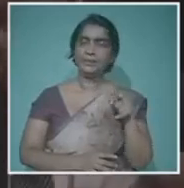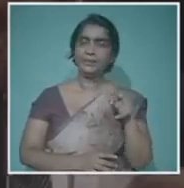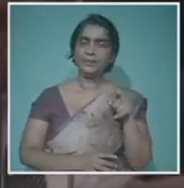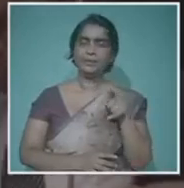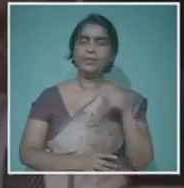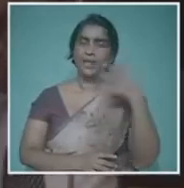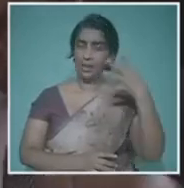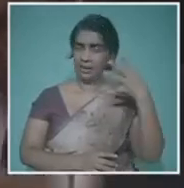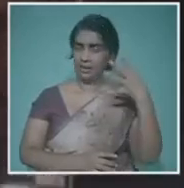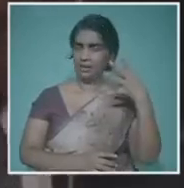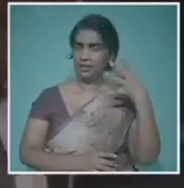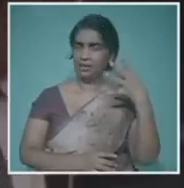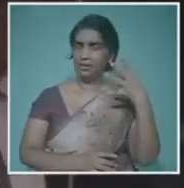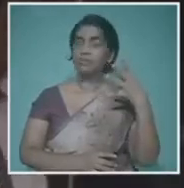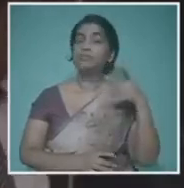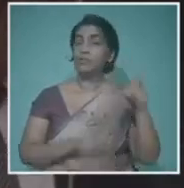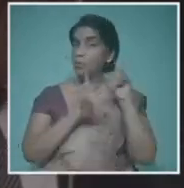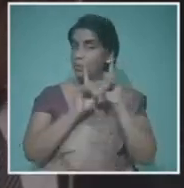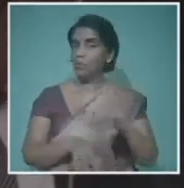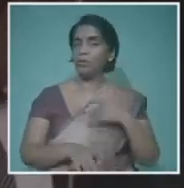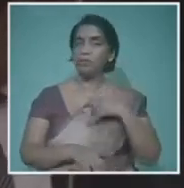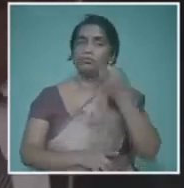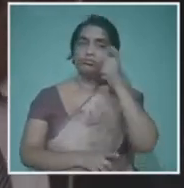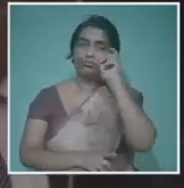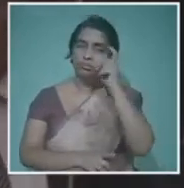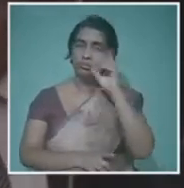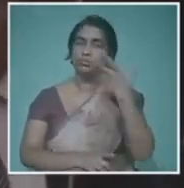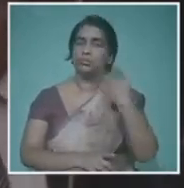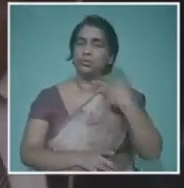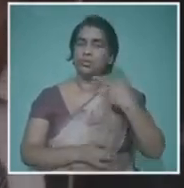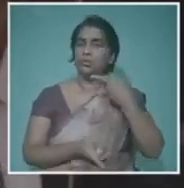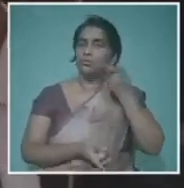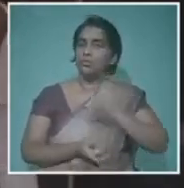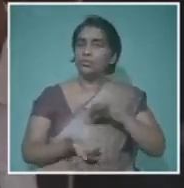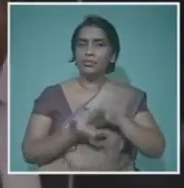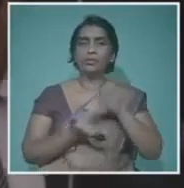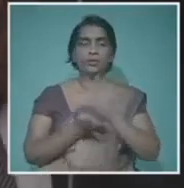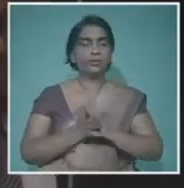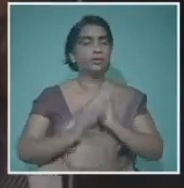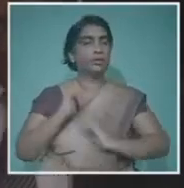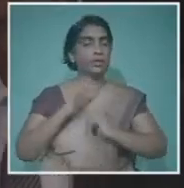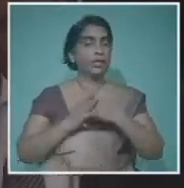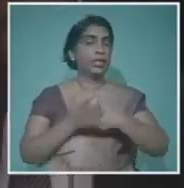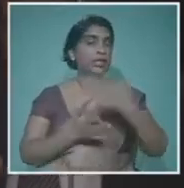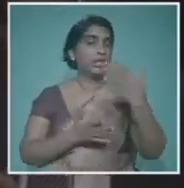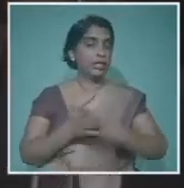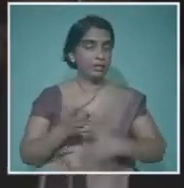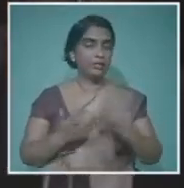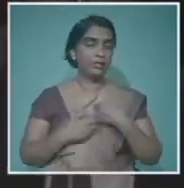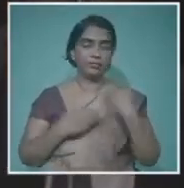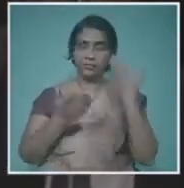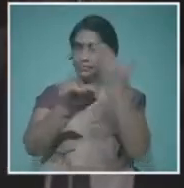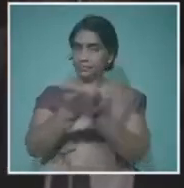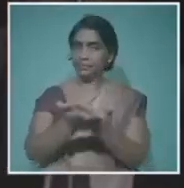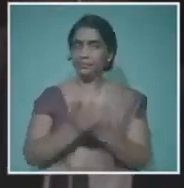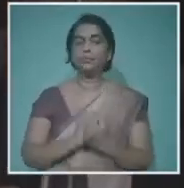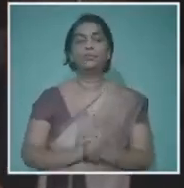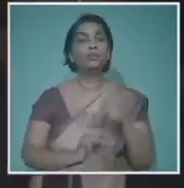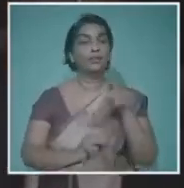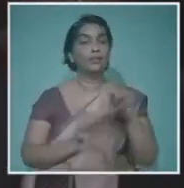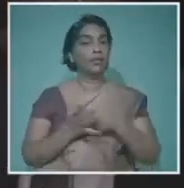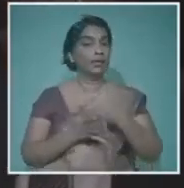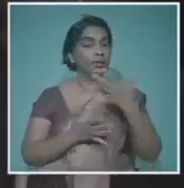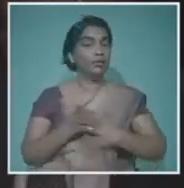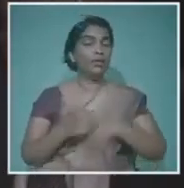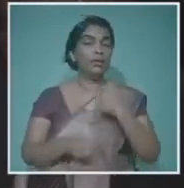119/4 ප්‍රකාරව නිරීක්ෂණ සහ ගනු ලැබූ ක්‍රියාමාර්ග පිළිබඳ වාර්තාව මම ඉදිරිපත් කරමි. මෙම වාර්තාව